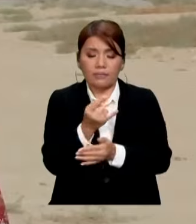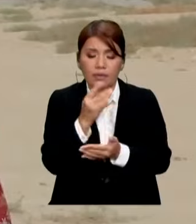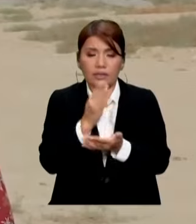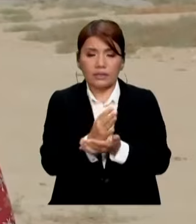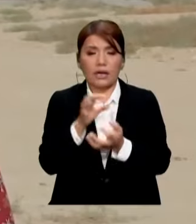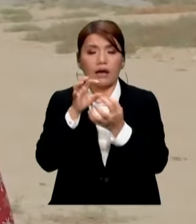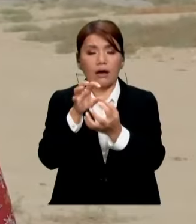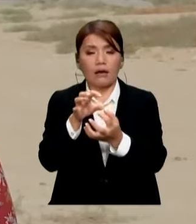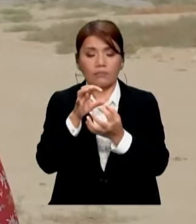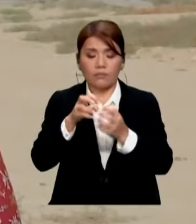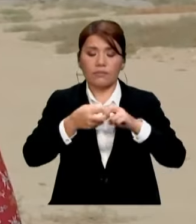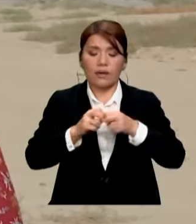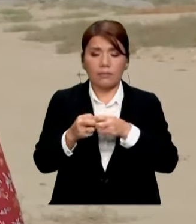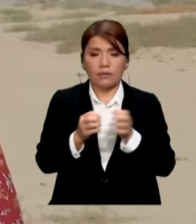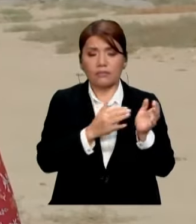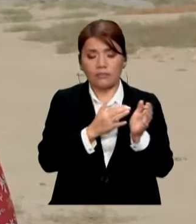мәселесі.